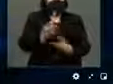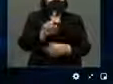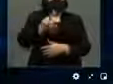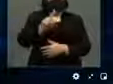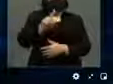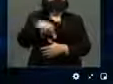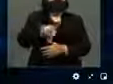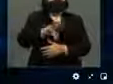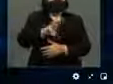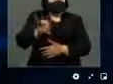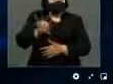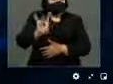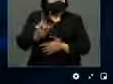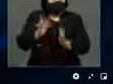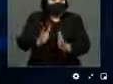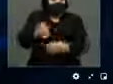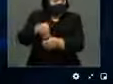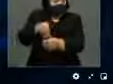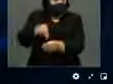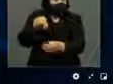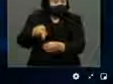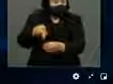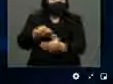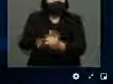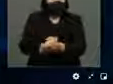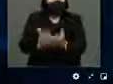ในชุมชนต่างๆเหล่านี้เมื่อเช้านี้ท่าน